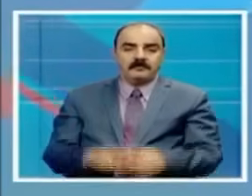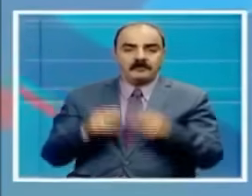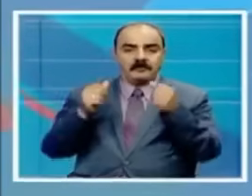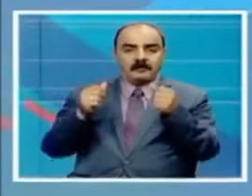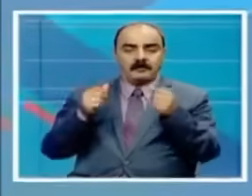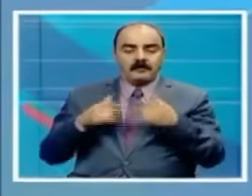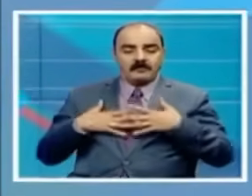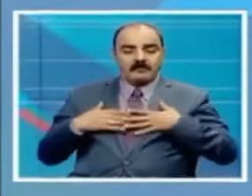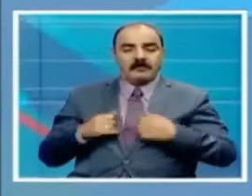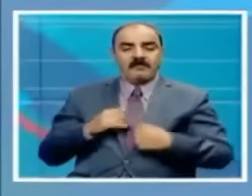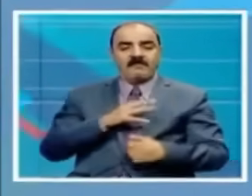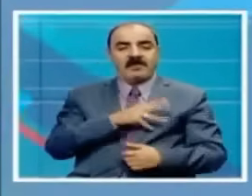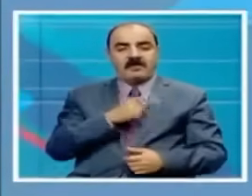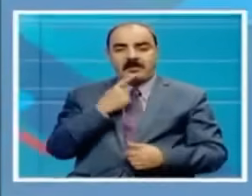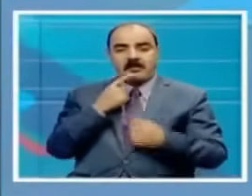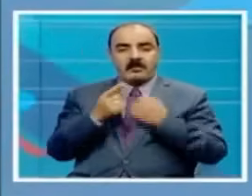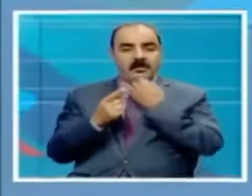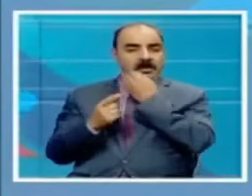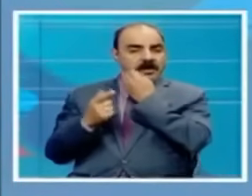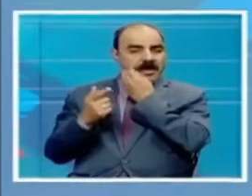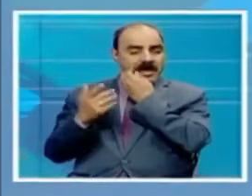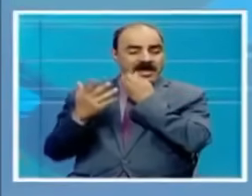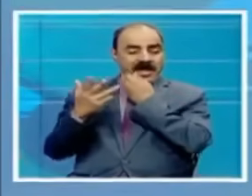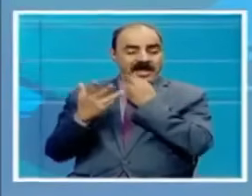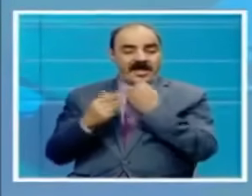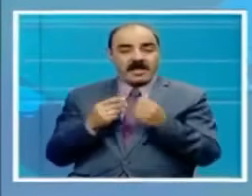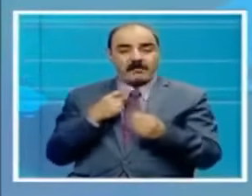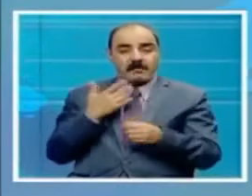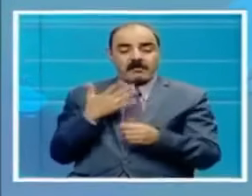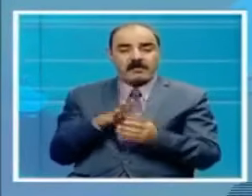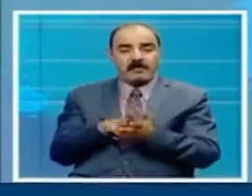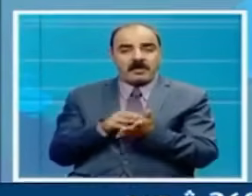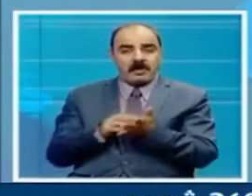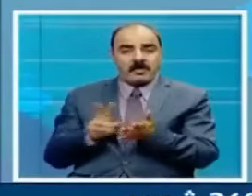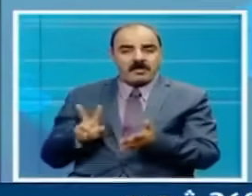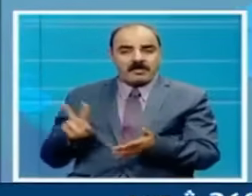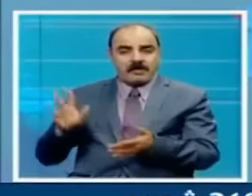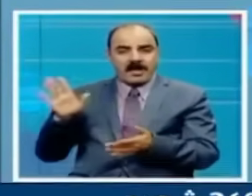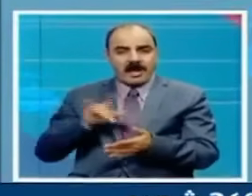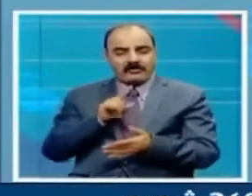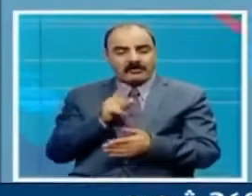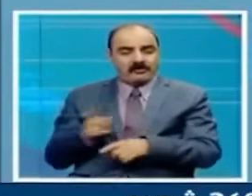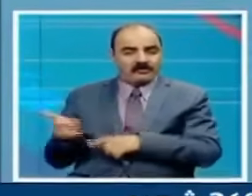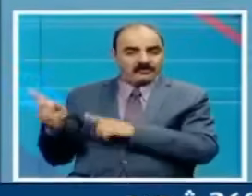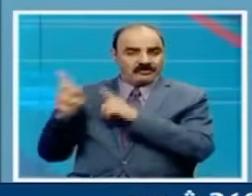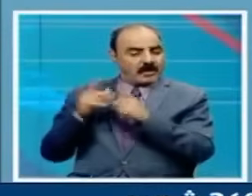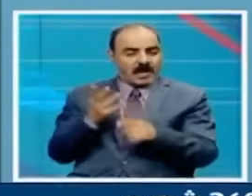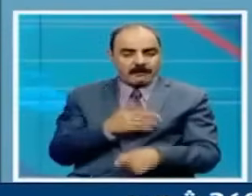أعلنت وزارة الصحة الفلسطينية في غزة ارتفاع عدد ضحايا العدوان الإسرائيلي على القطاع إلى